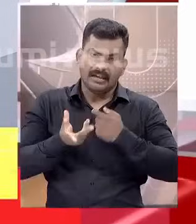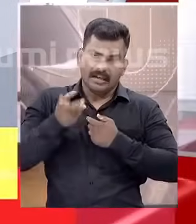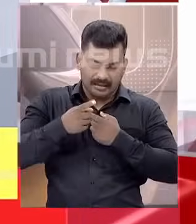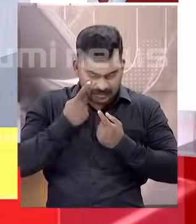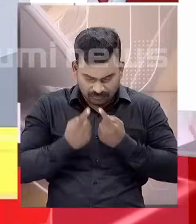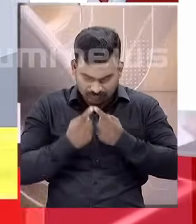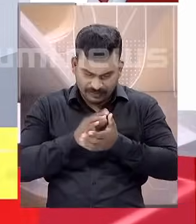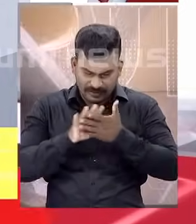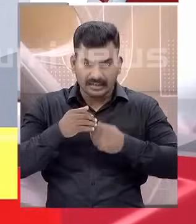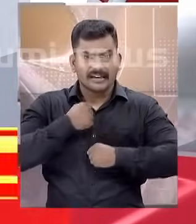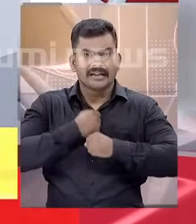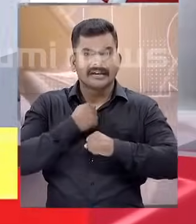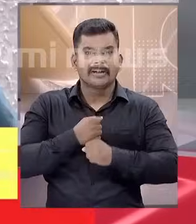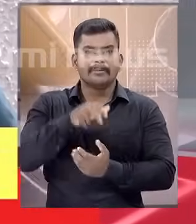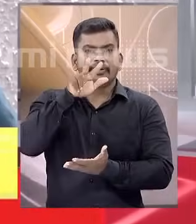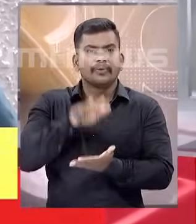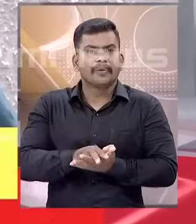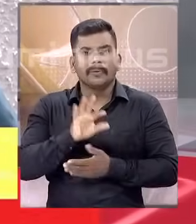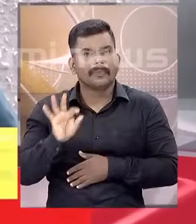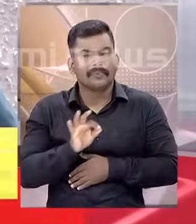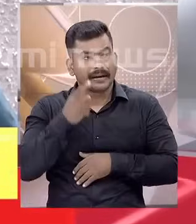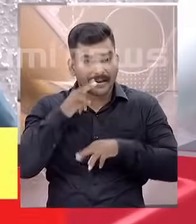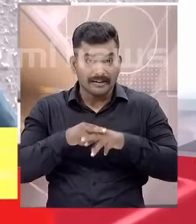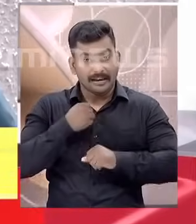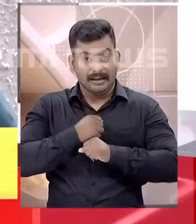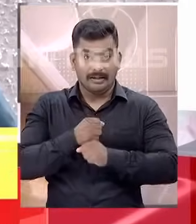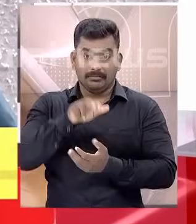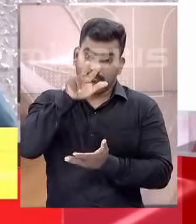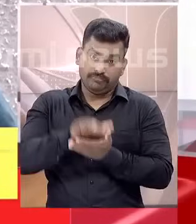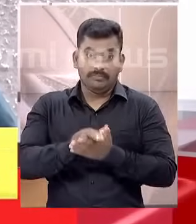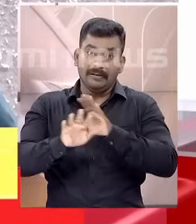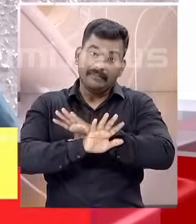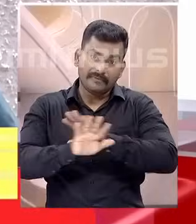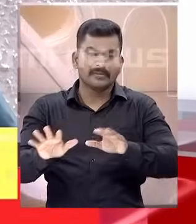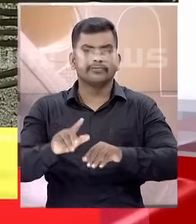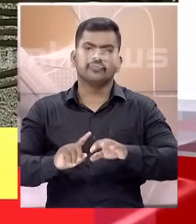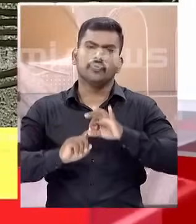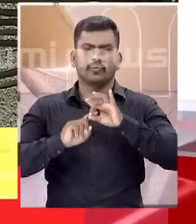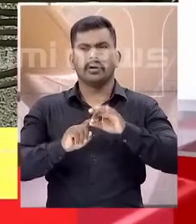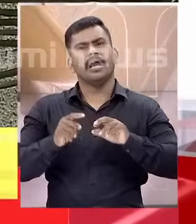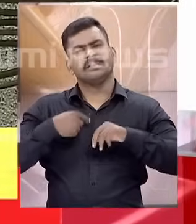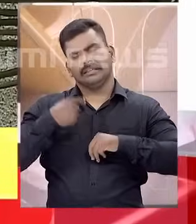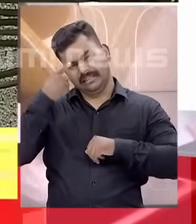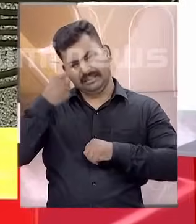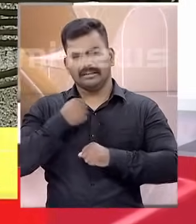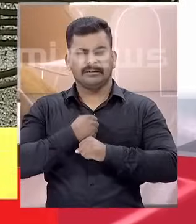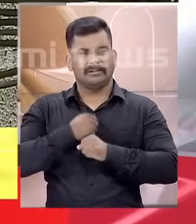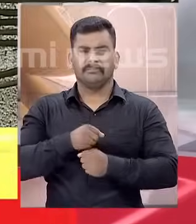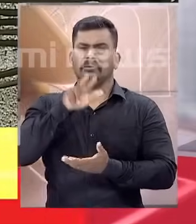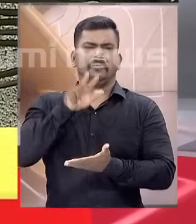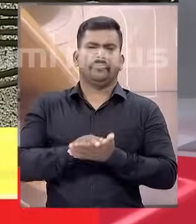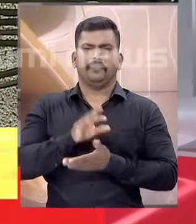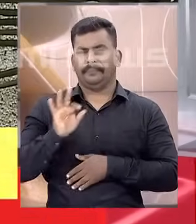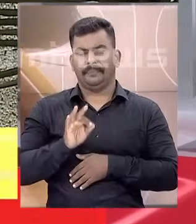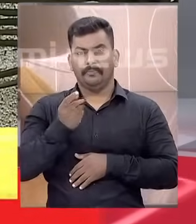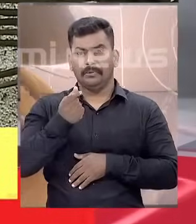മനസ്സിലാക്കാൻ പറ്റും. അത് ഗവൺമെന്റ് അംഗീകരിച്ചെങ്കിൽ മാത്രമല്ലേ നമ്മളിപ്പോ ഇത്ര നിശ്ചിതമായ വിമർശനത്തിലേക്ക് കിടക്കേണ്ട ആവശ്യമുള്ളൂ. സർക്കാർ അംഗീകരിച്ചിട്ടില്ല, എനിക്ക് തോന്നുന്നില്ല ഇത്രയ്ക്ക് ഭീമമായ